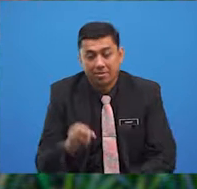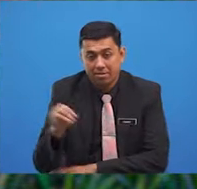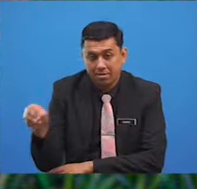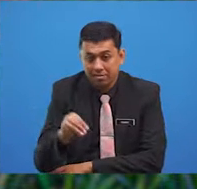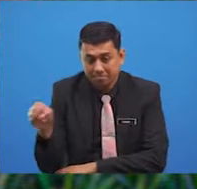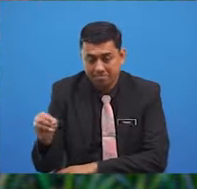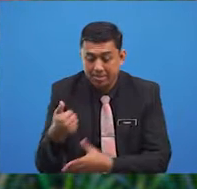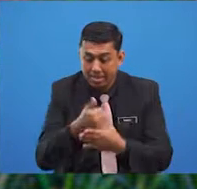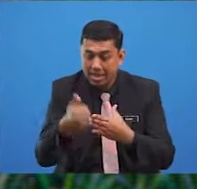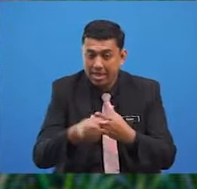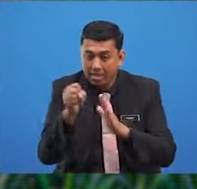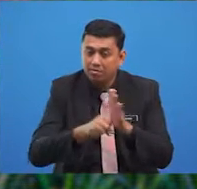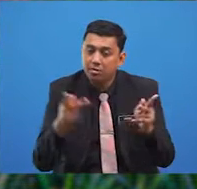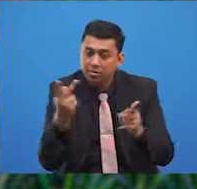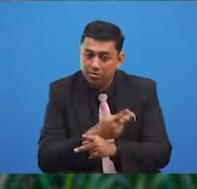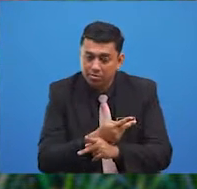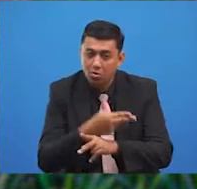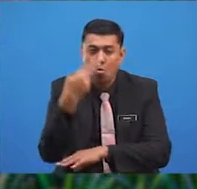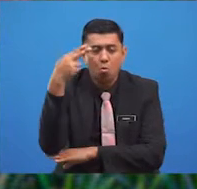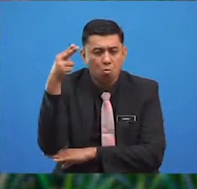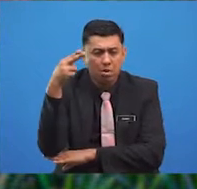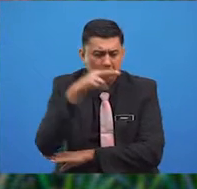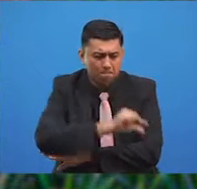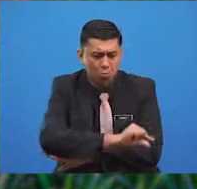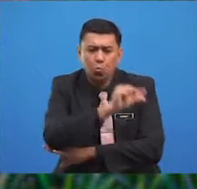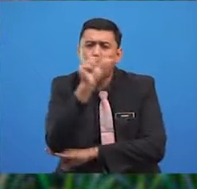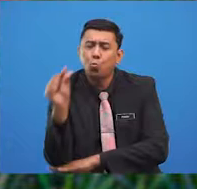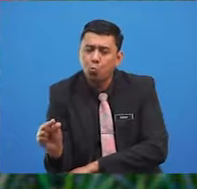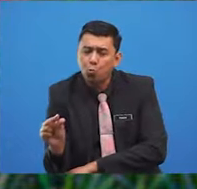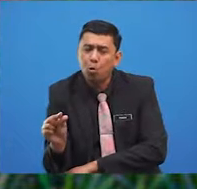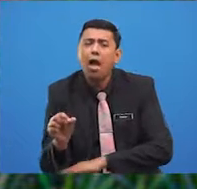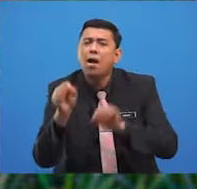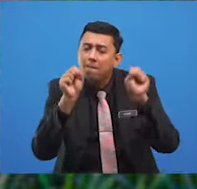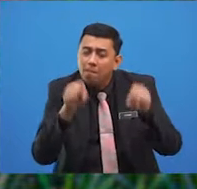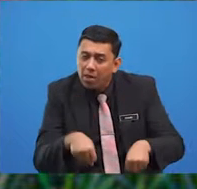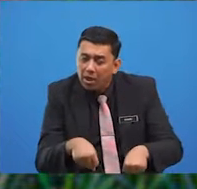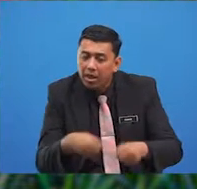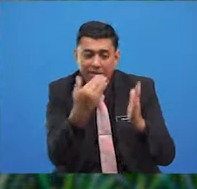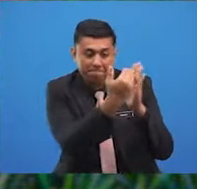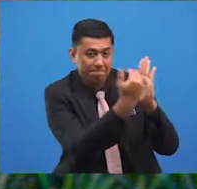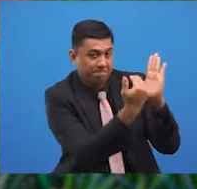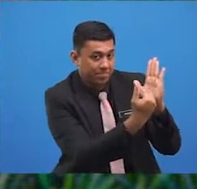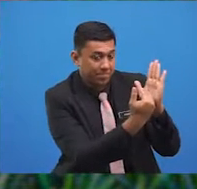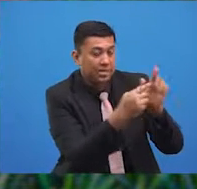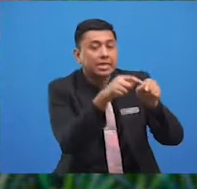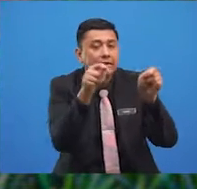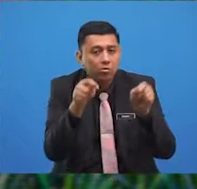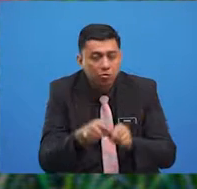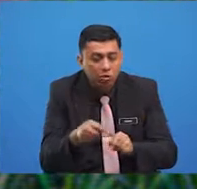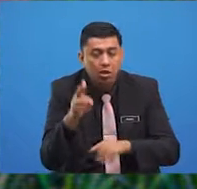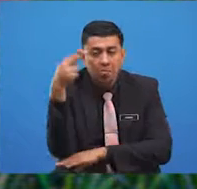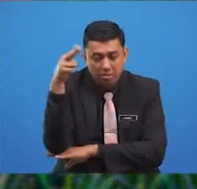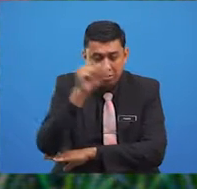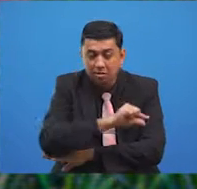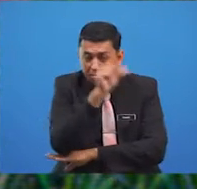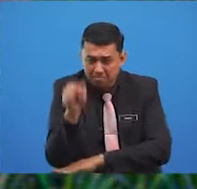Murid-murid, akhir sekali iaitu hutan gunung. Bolehkah murid-murid menyenaraikan lokasi hutan gunung